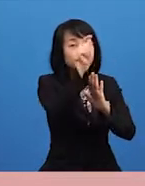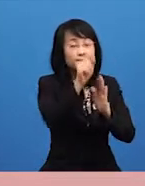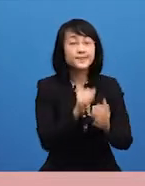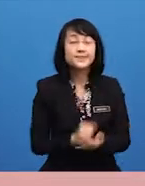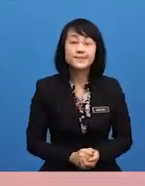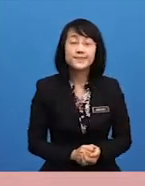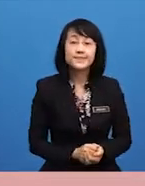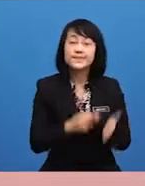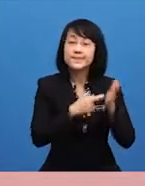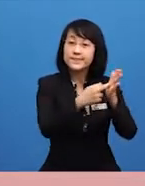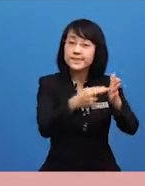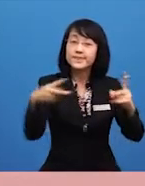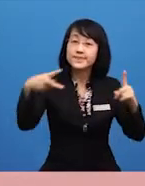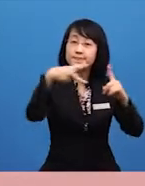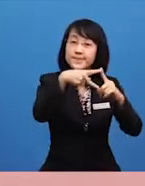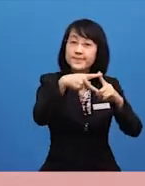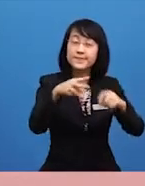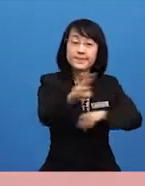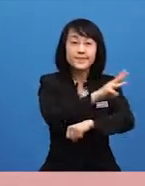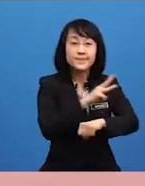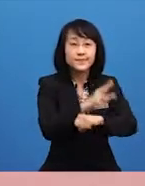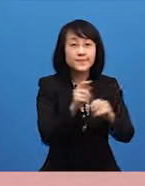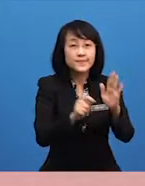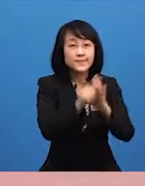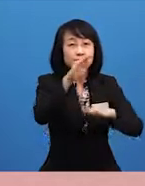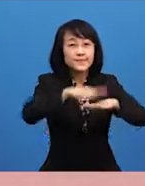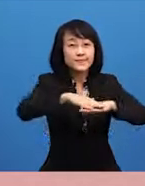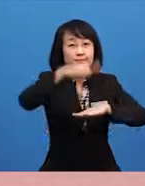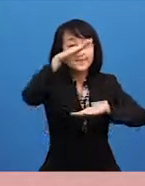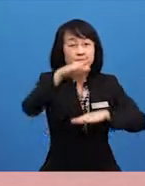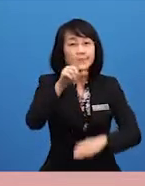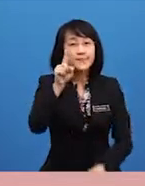merujuk kepada kawasan ketinggian melebihi